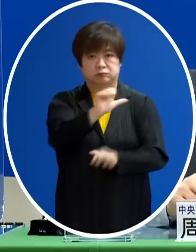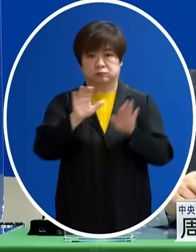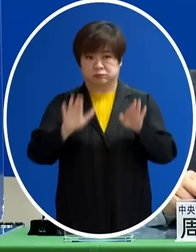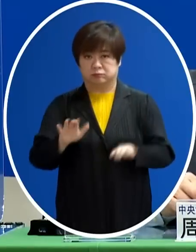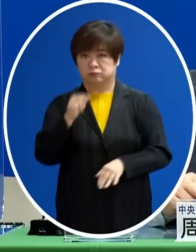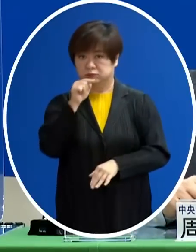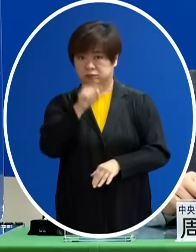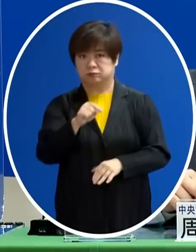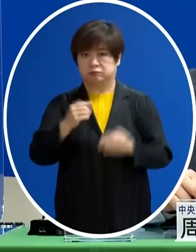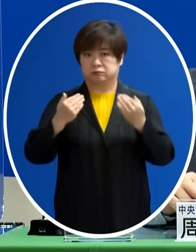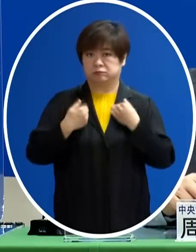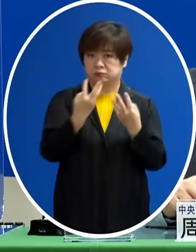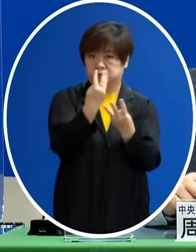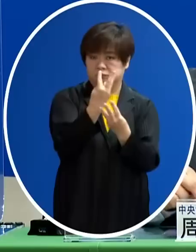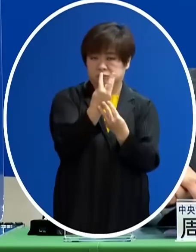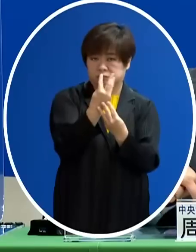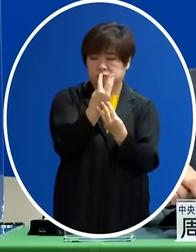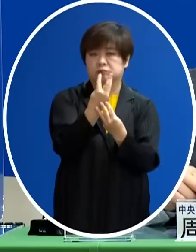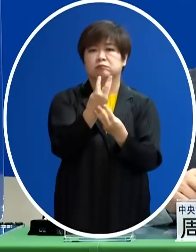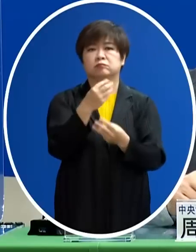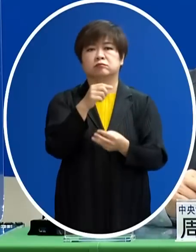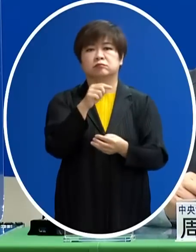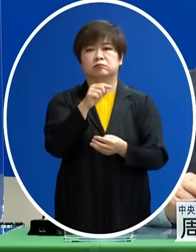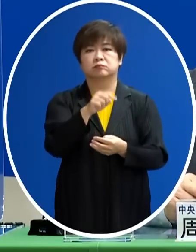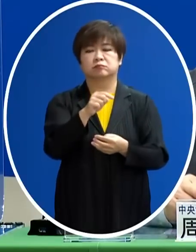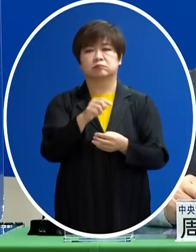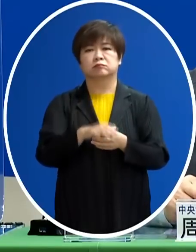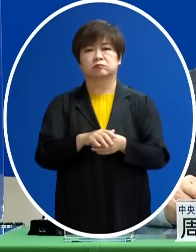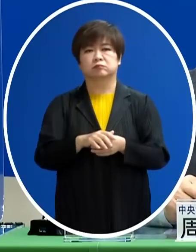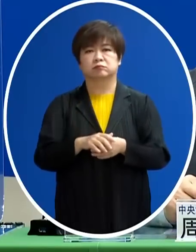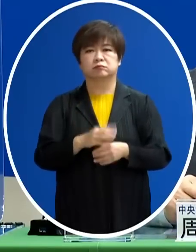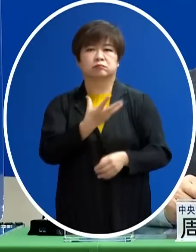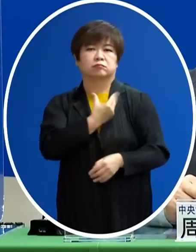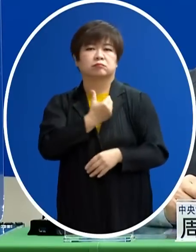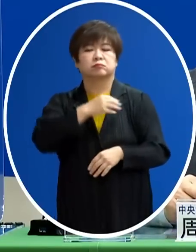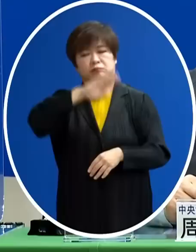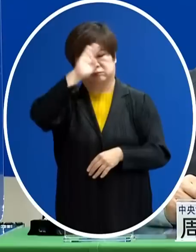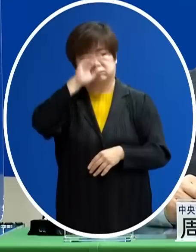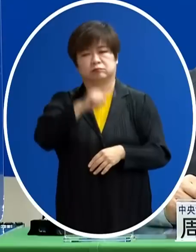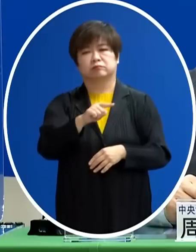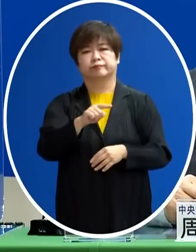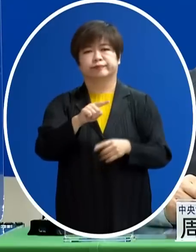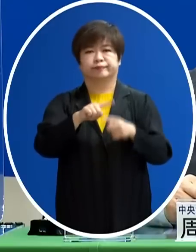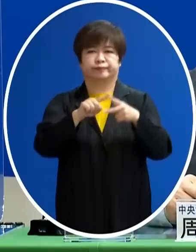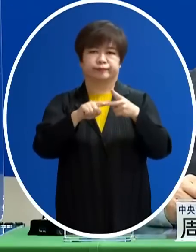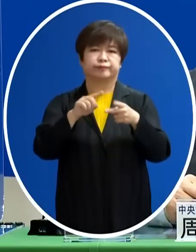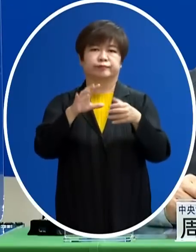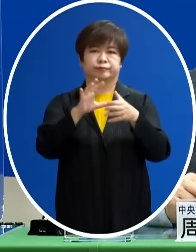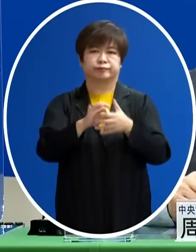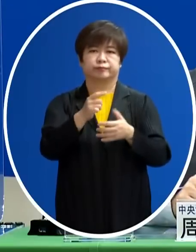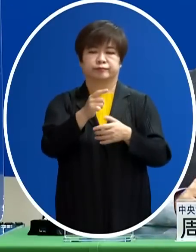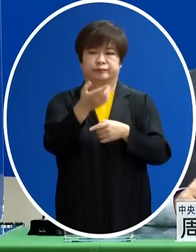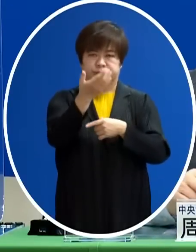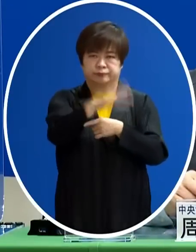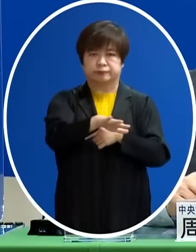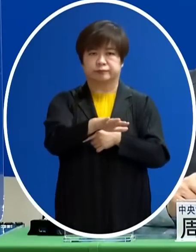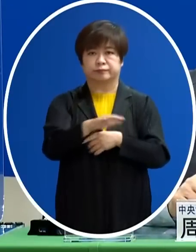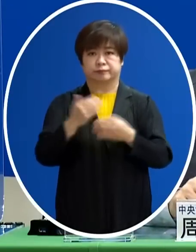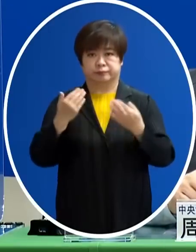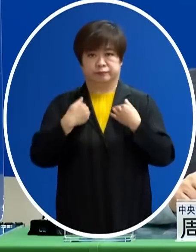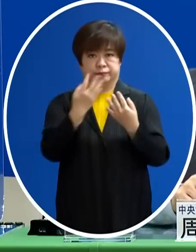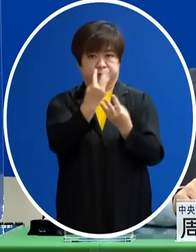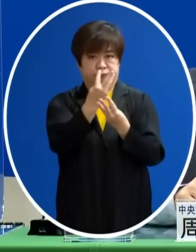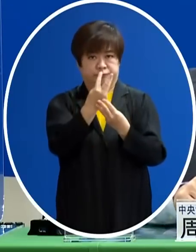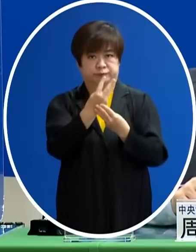一位是肺炎病，也因为这个有共病心脏病的关系而过世哈，所以这位是肺炎，有增加